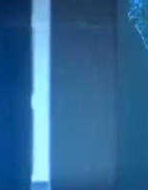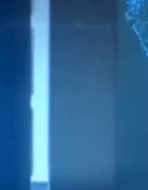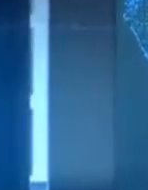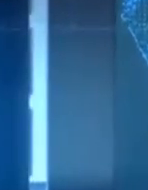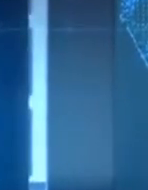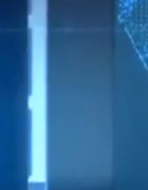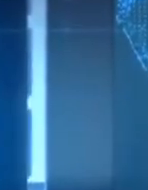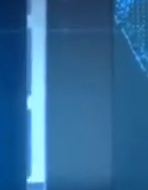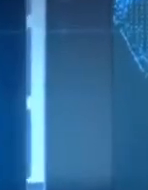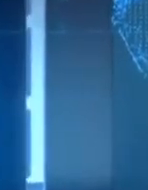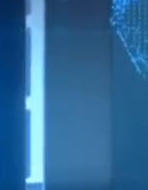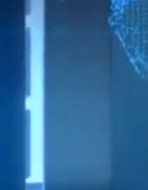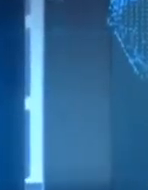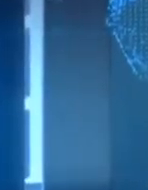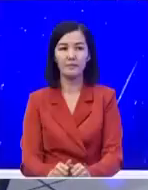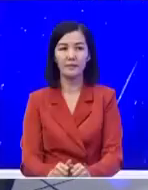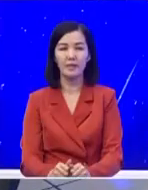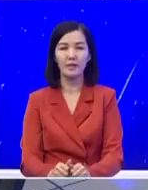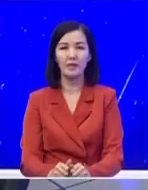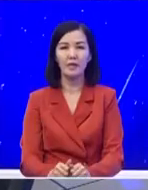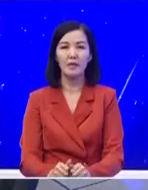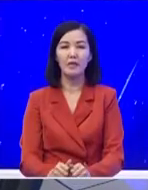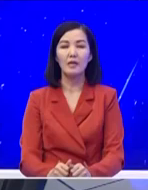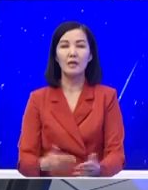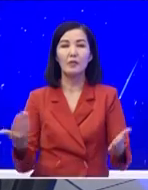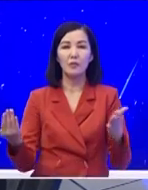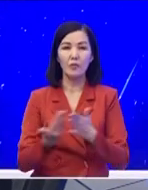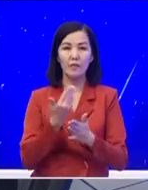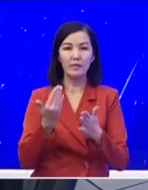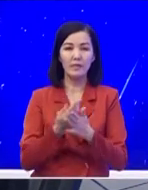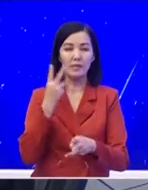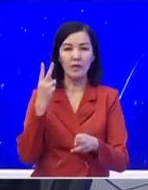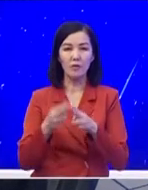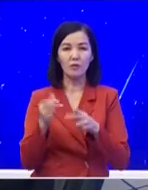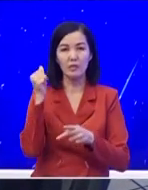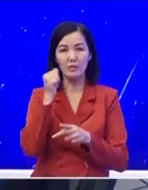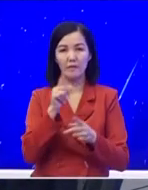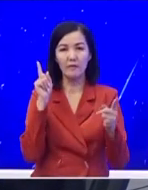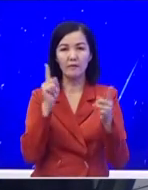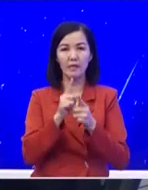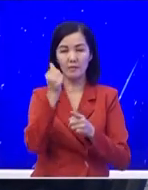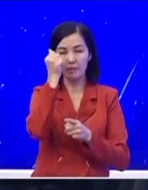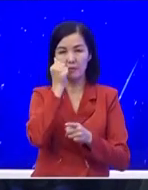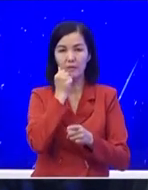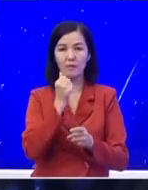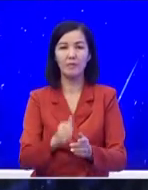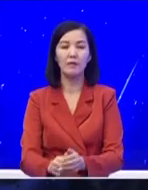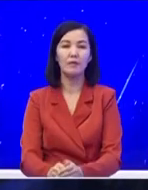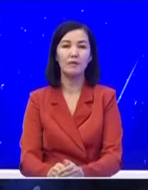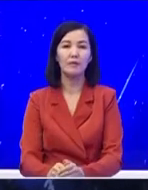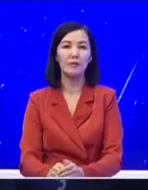материалам интернет-ресурсов. Это была вся информация к этому часу. Спасибо за внимание. До свидания.